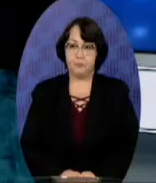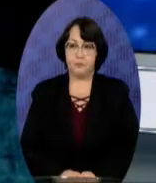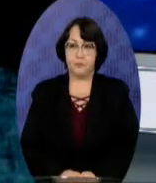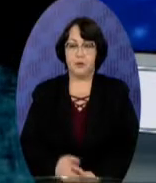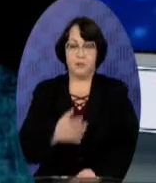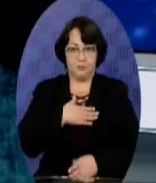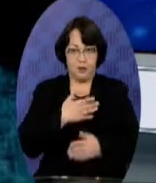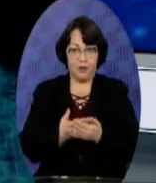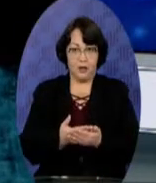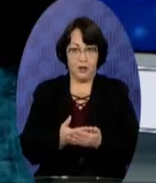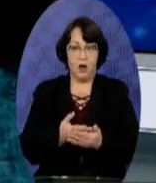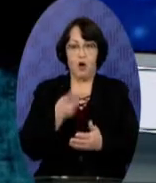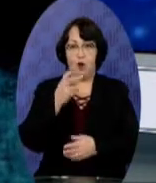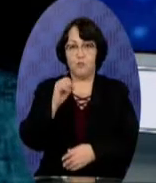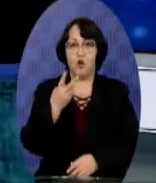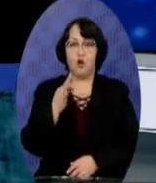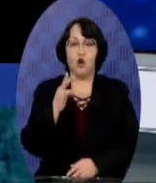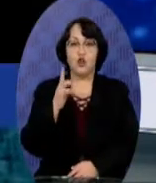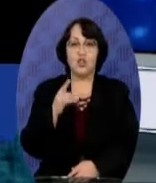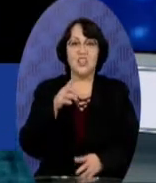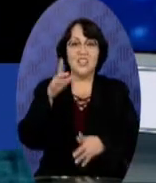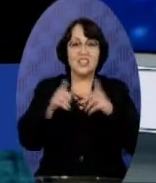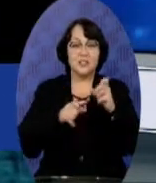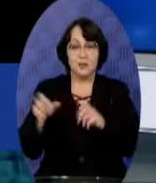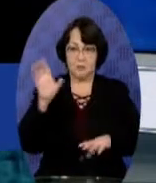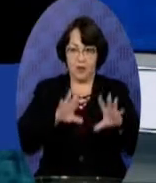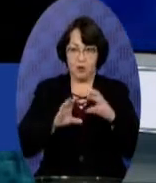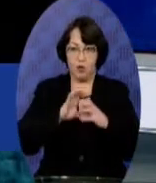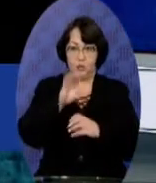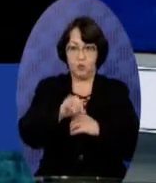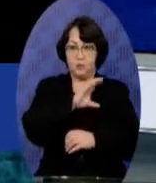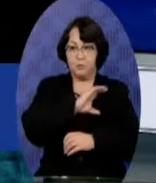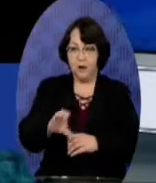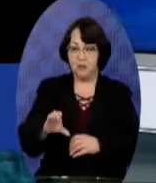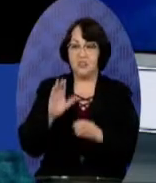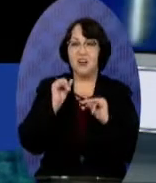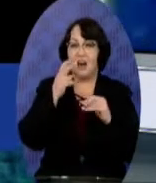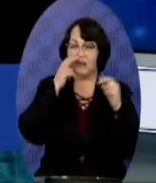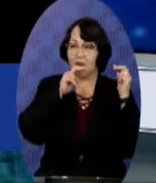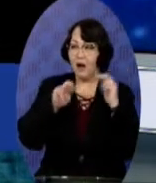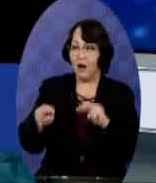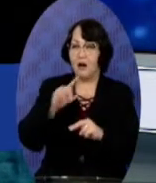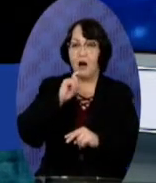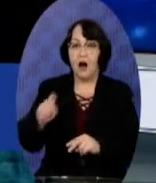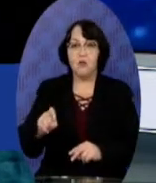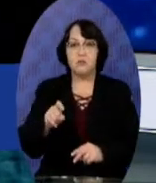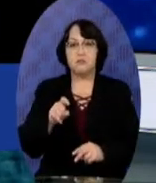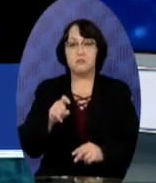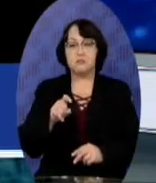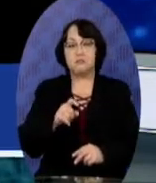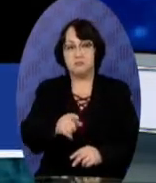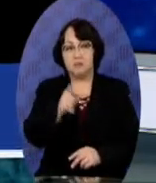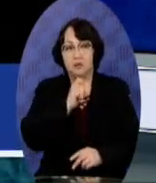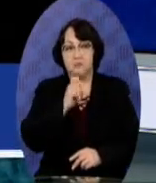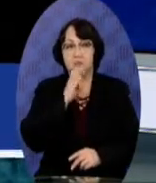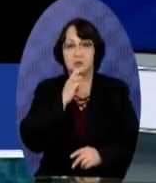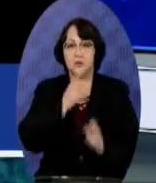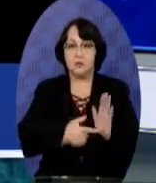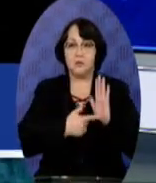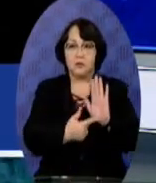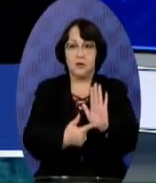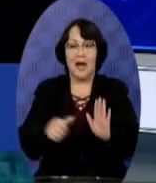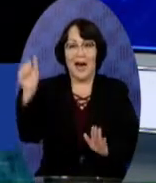За баярлалаа үзэгчдтэй 2020 оны эдийн засгийг олон улсын байгууллагууд хэрхэн харж байгаа тухай таамаг мэдээллийг эхлээд харуулъя. За